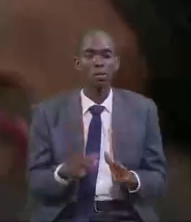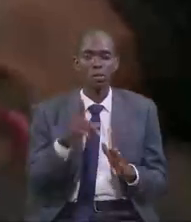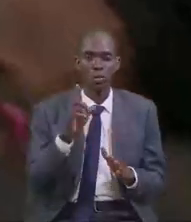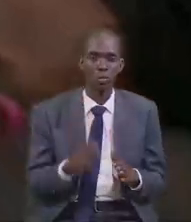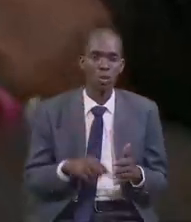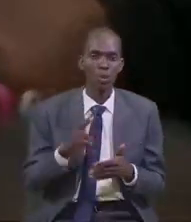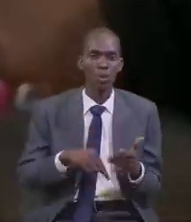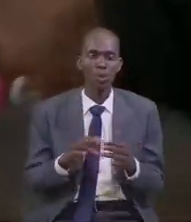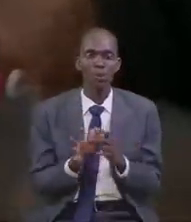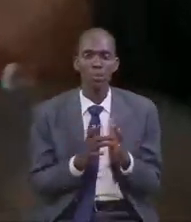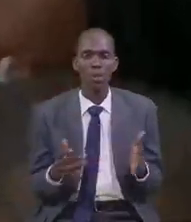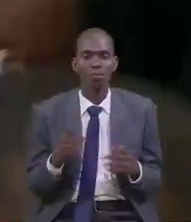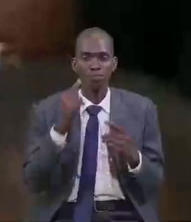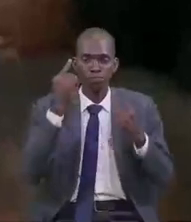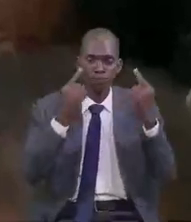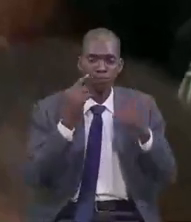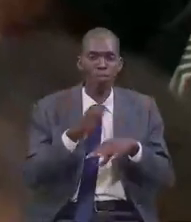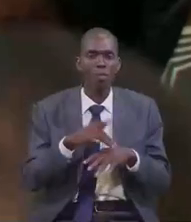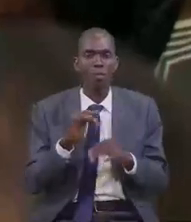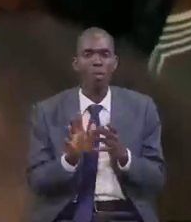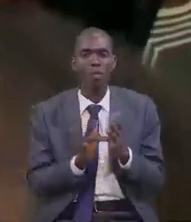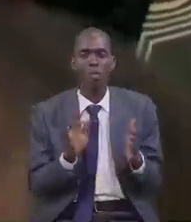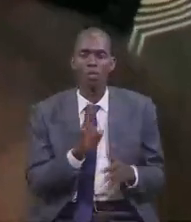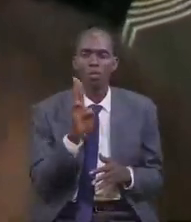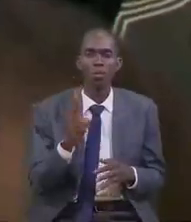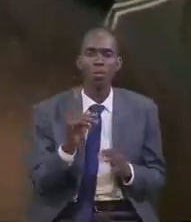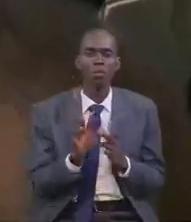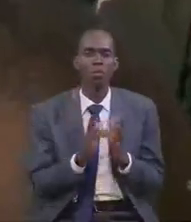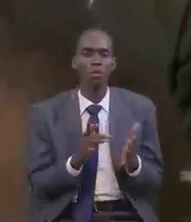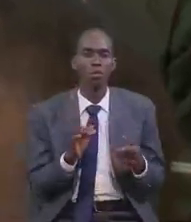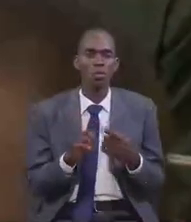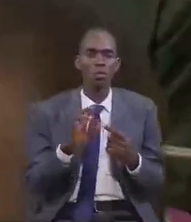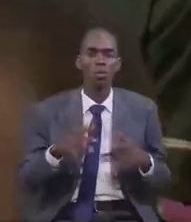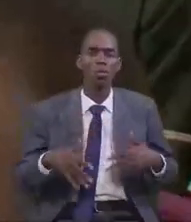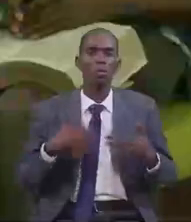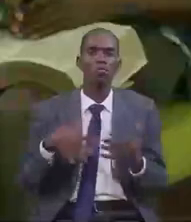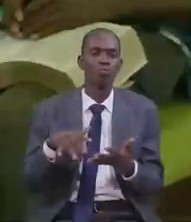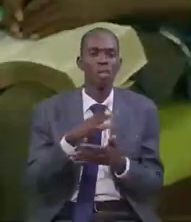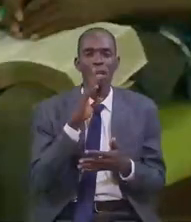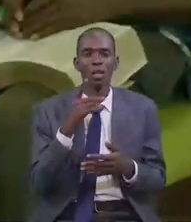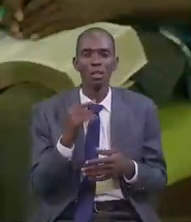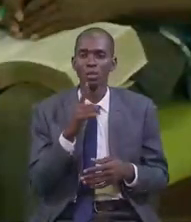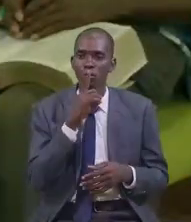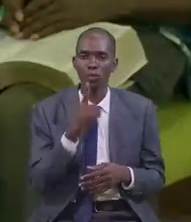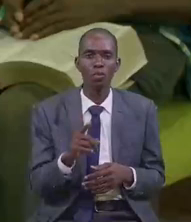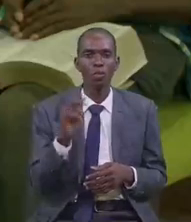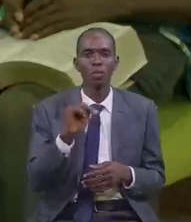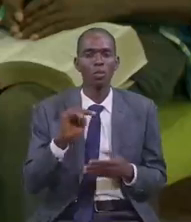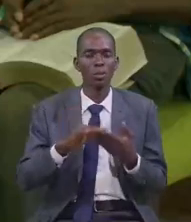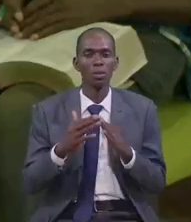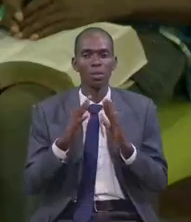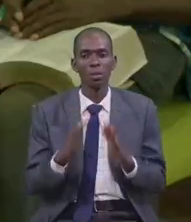tu appliques la Bible à ta vie. Ce sont les véritables Nazaréens, mais les soi-disant